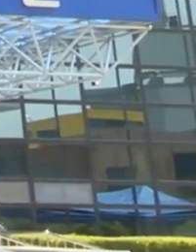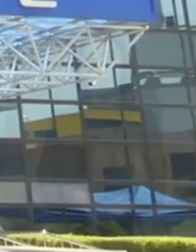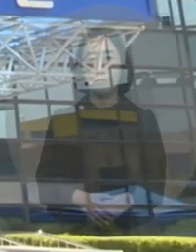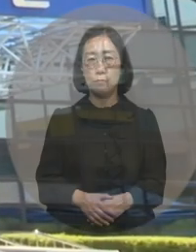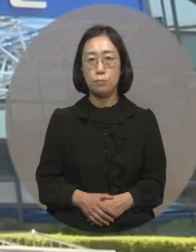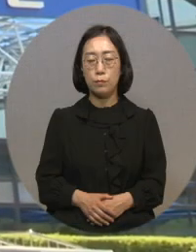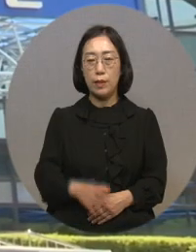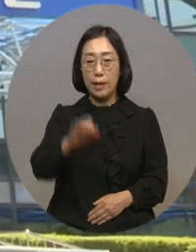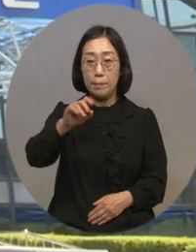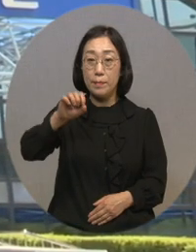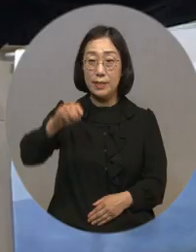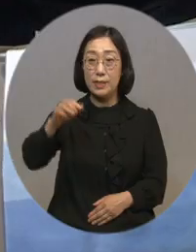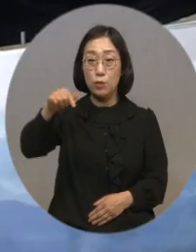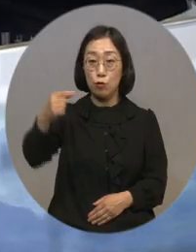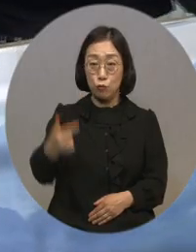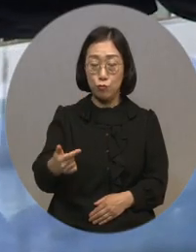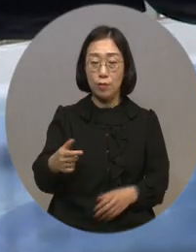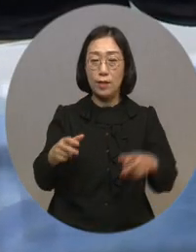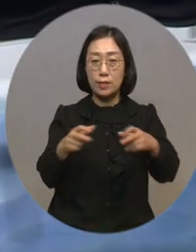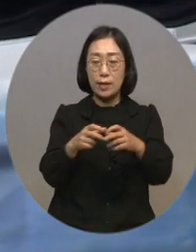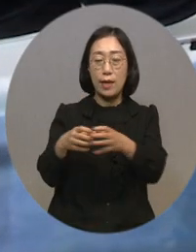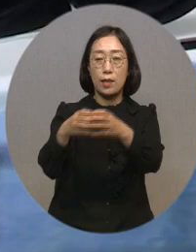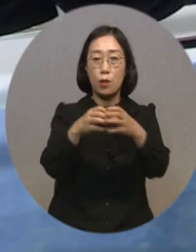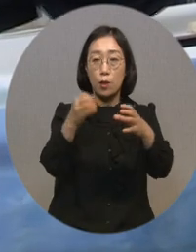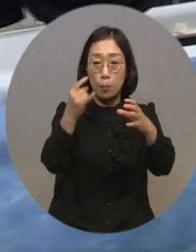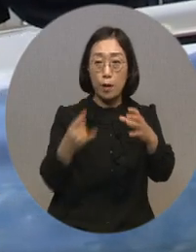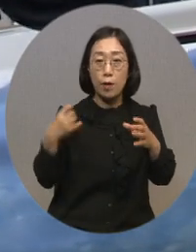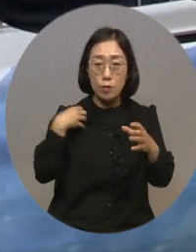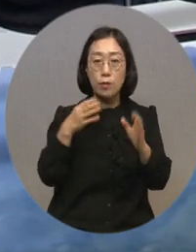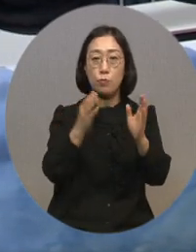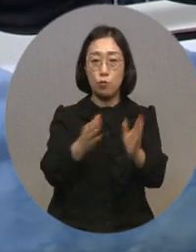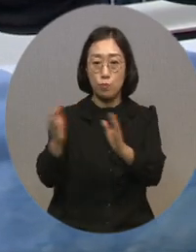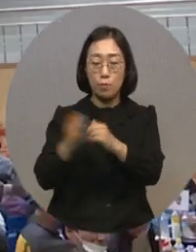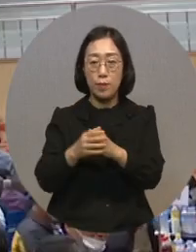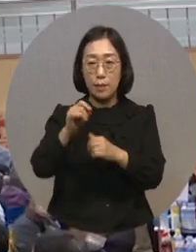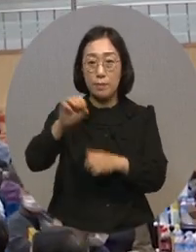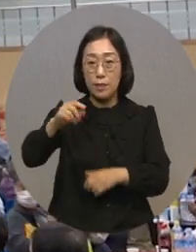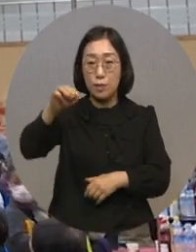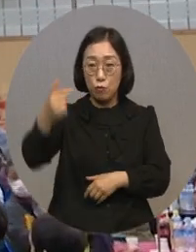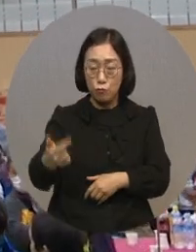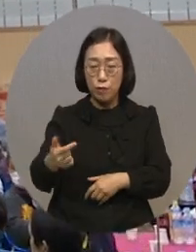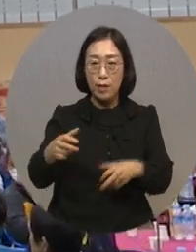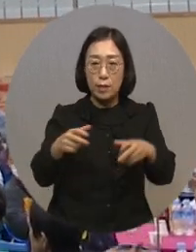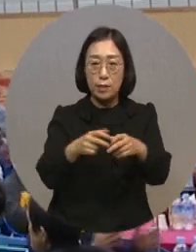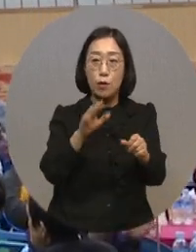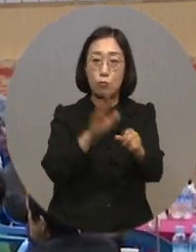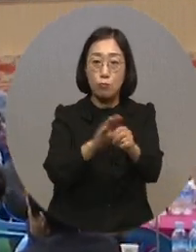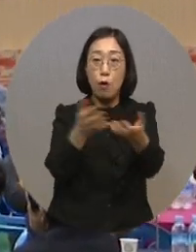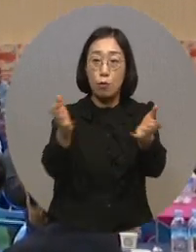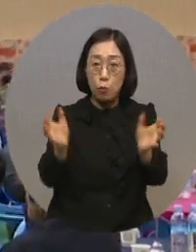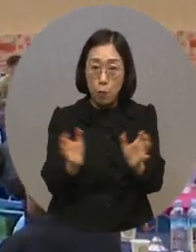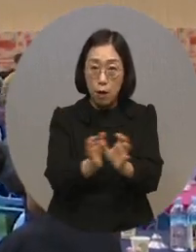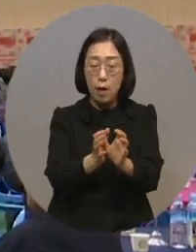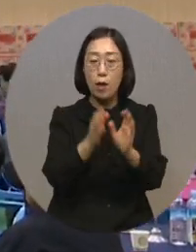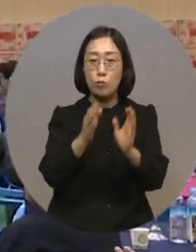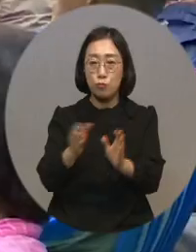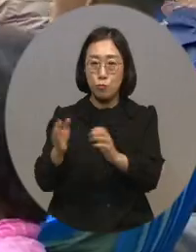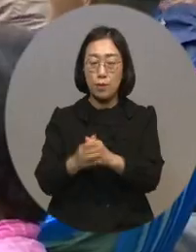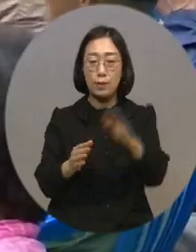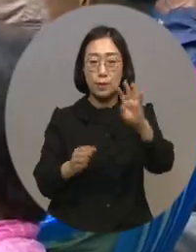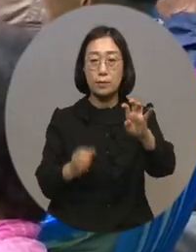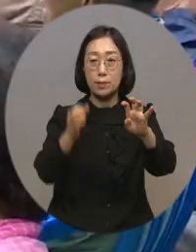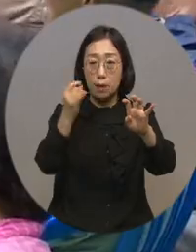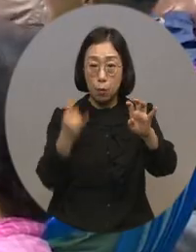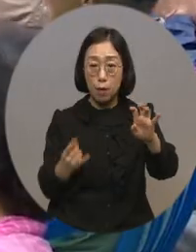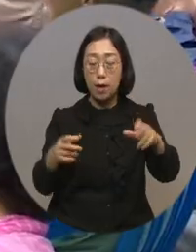사단법인 임실군 장애인연합회가 주최 주관하고 임실군과 임실군 장애인 후원회가 후원하는 제44회